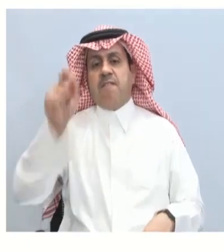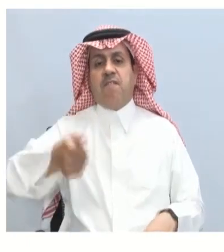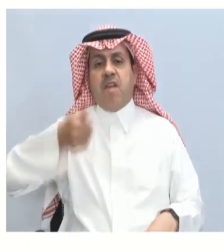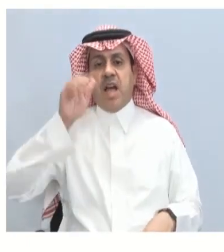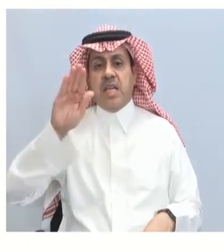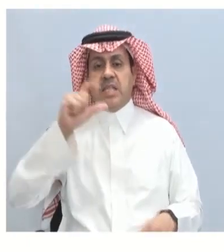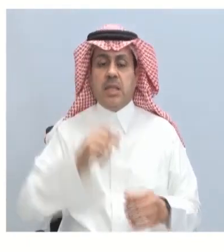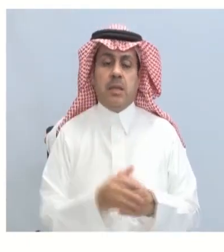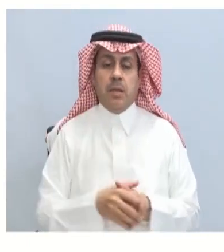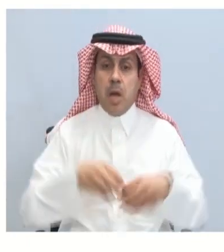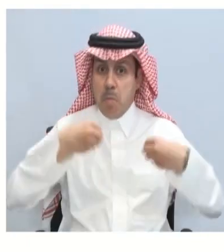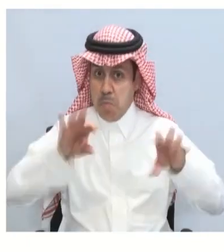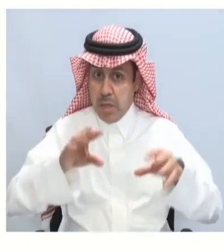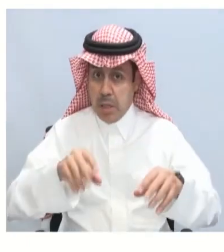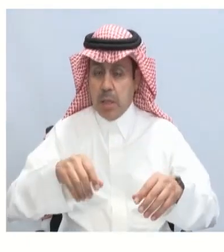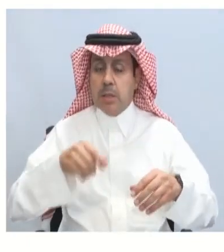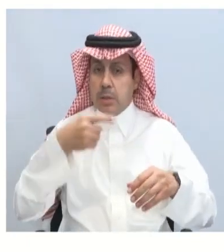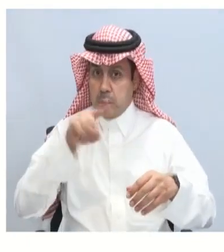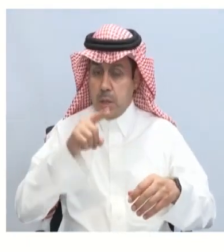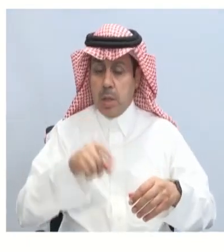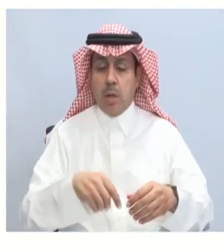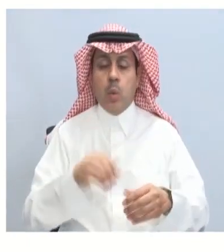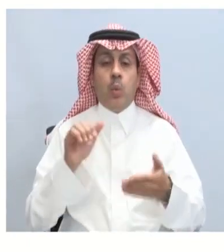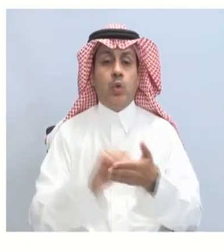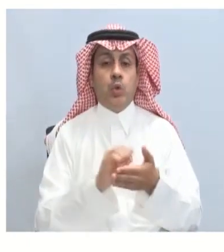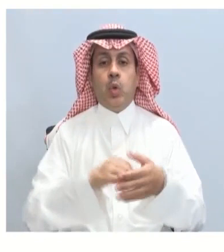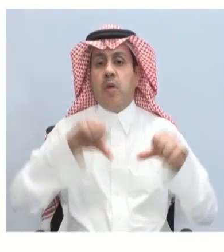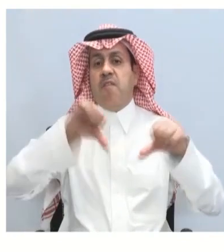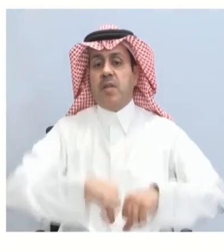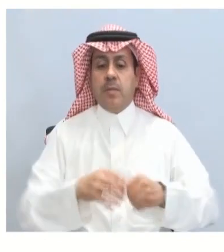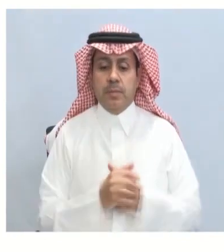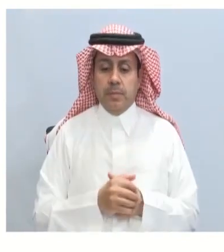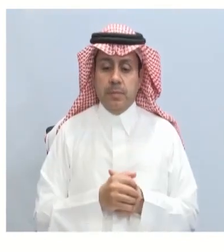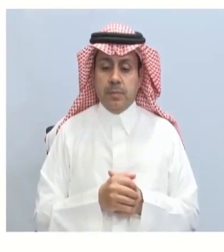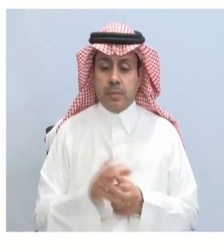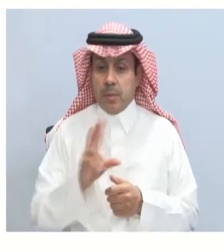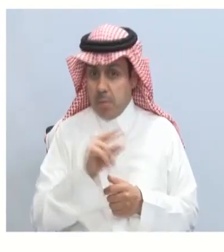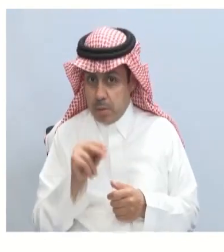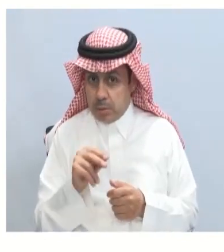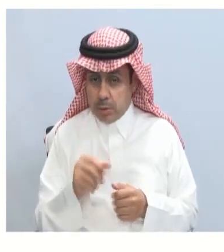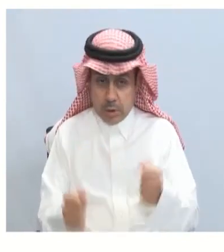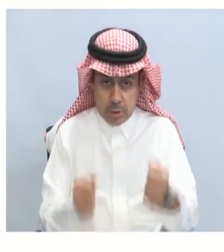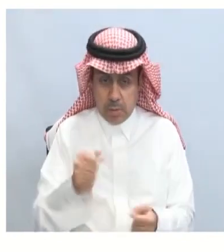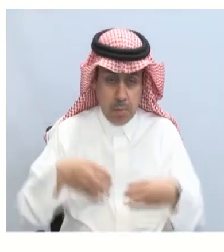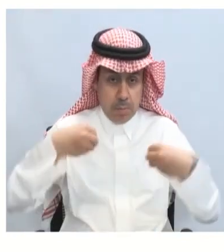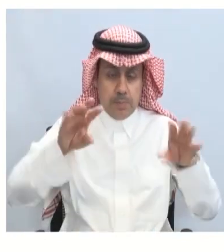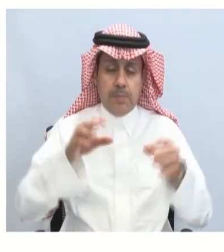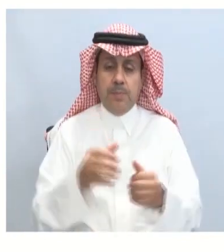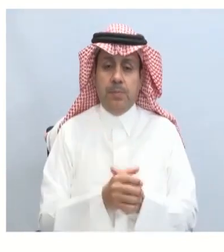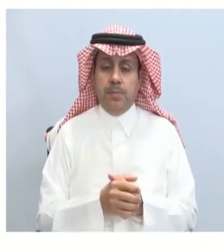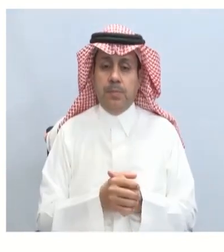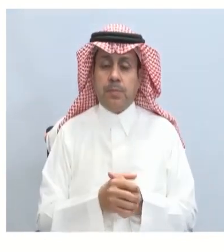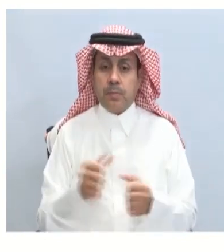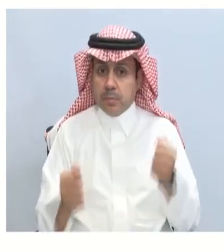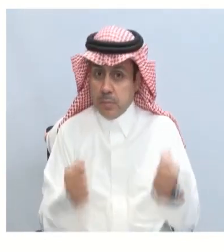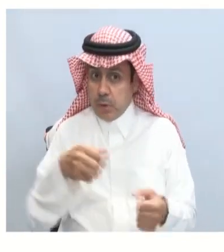والبيع صحيح هنا المثال شرط ان يبيع البائع سياره سياره المشتري